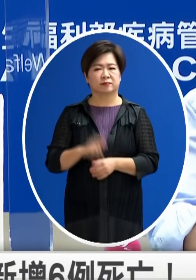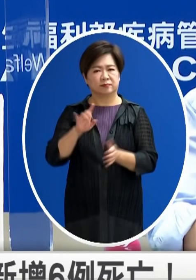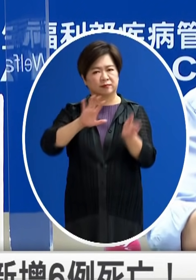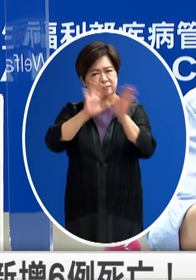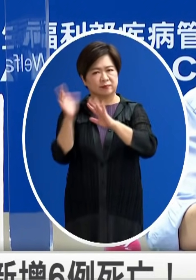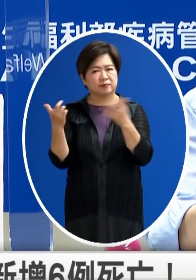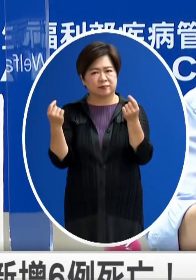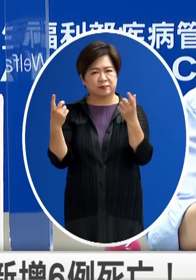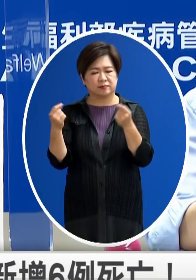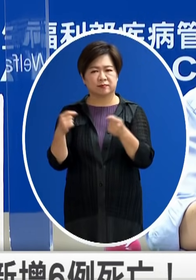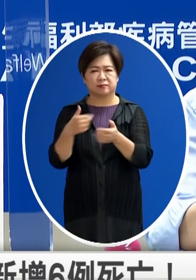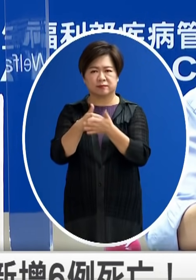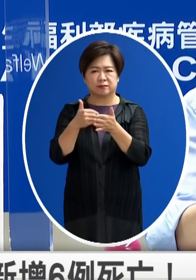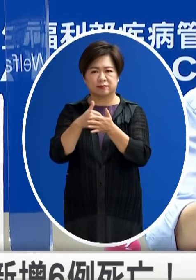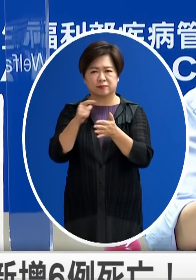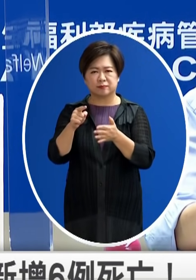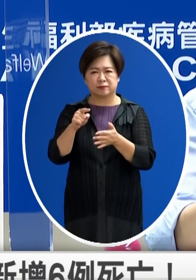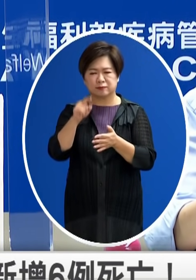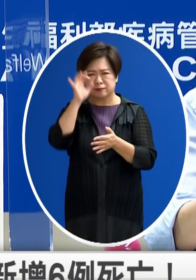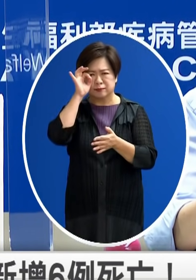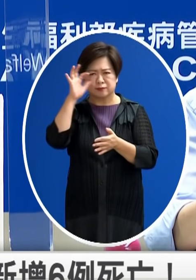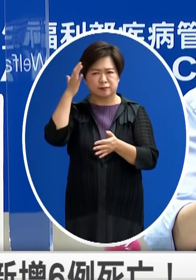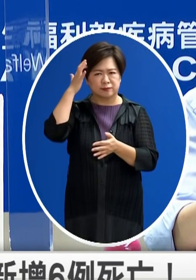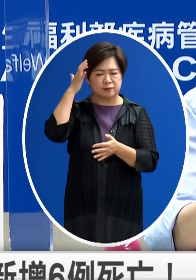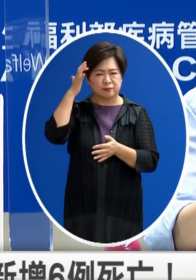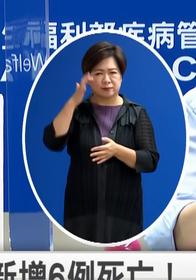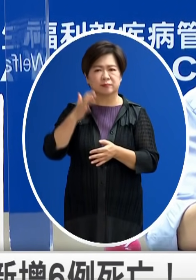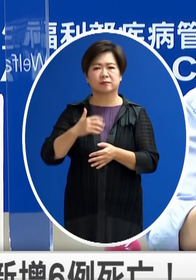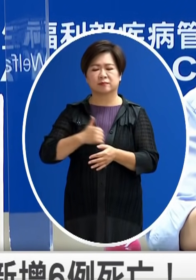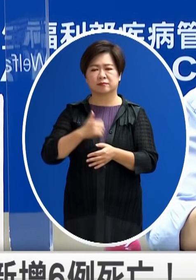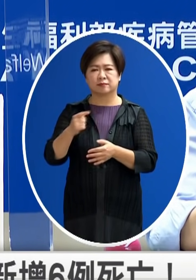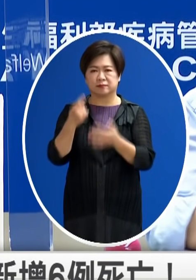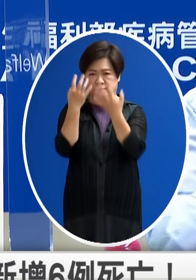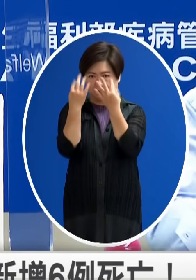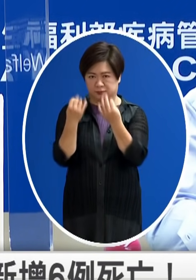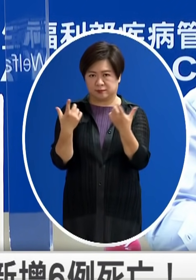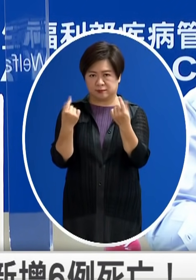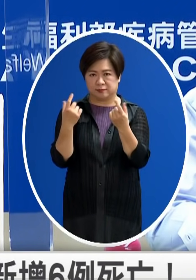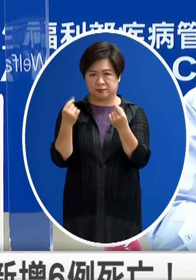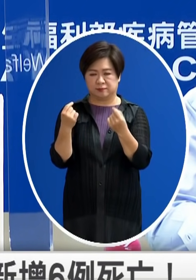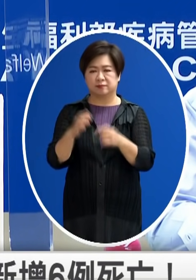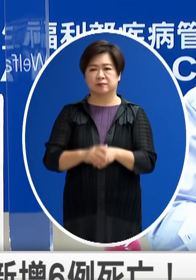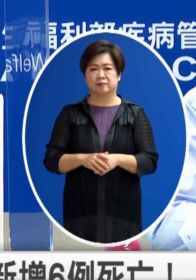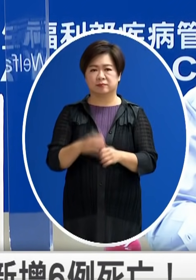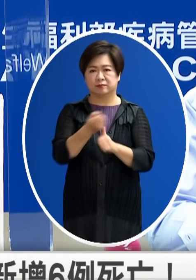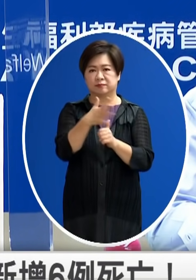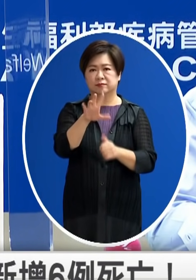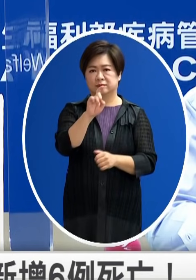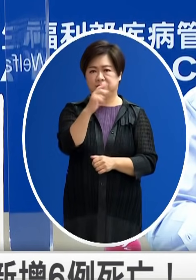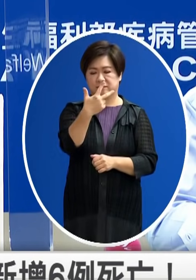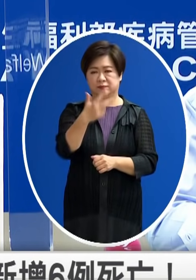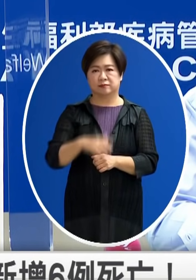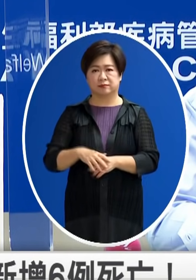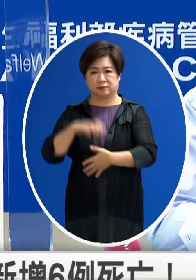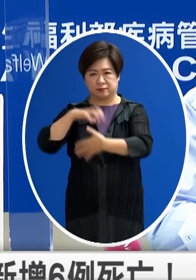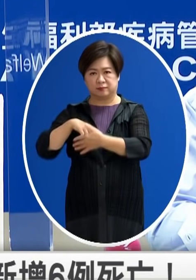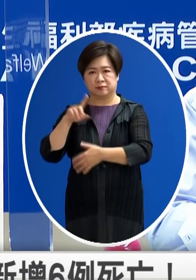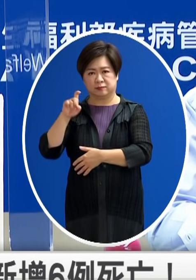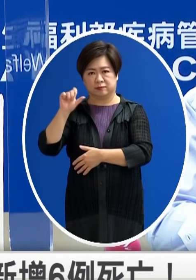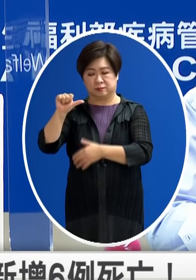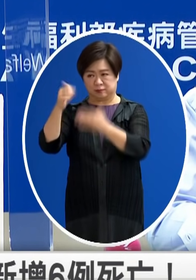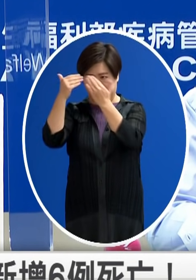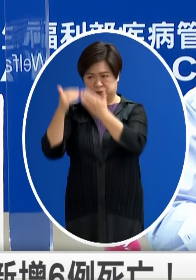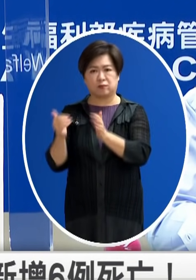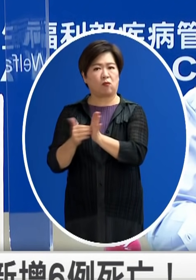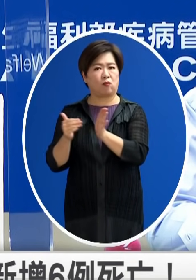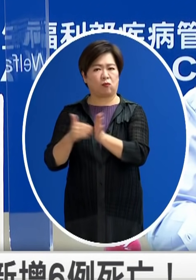虽然有画的比较稍微复杂一点哈，我仍然是维持总共是17个案例哈，那15个有基因定序